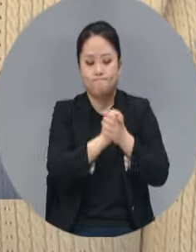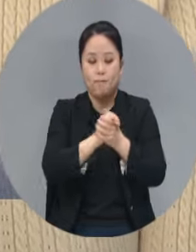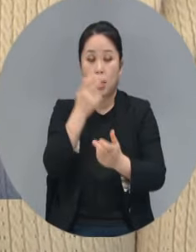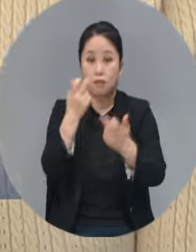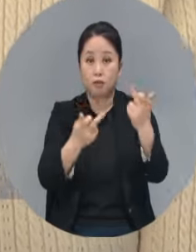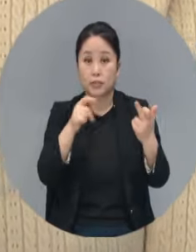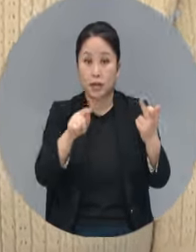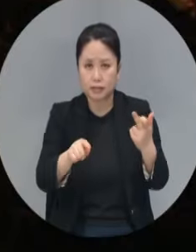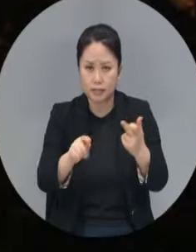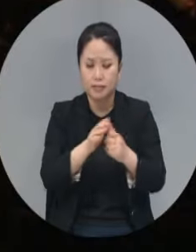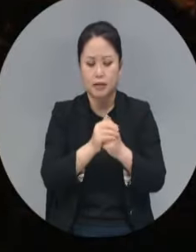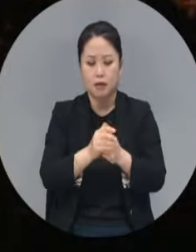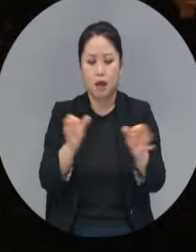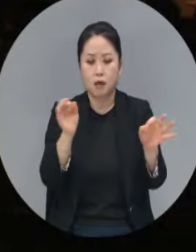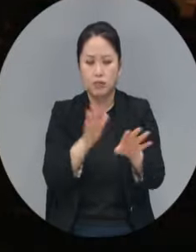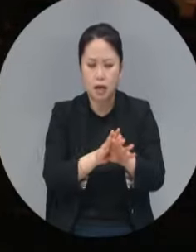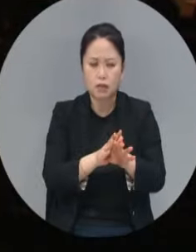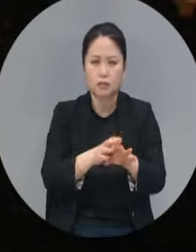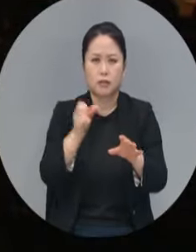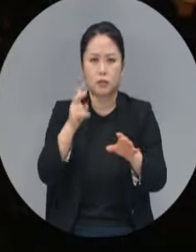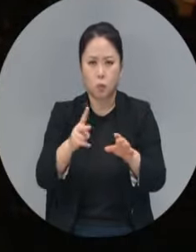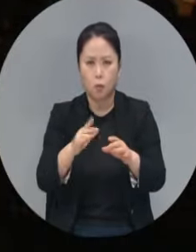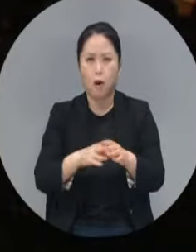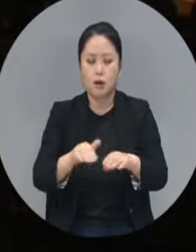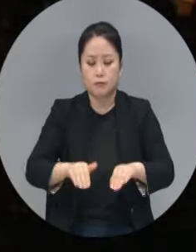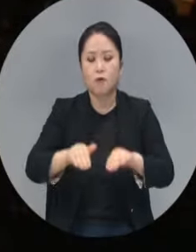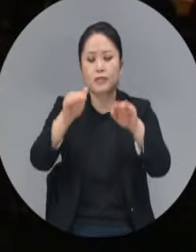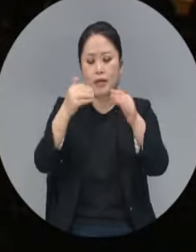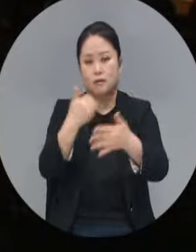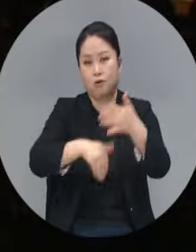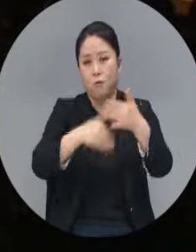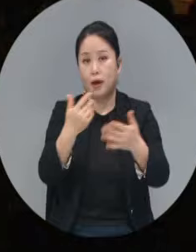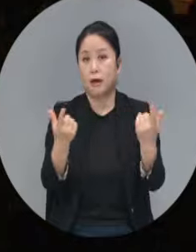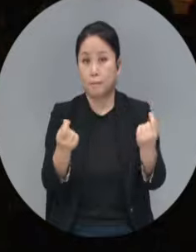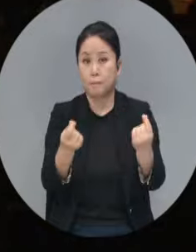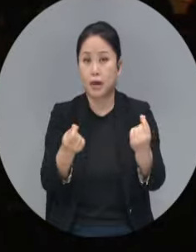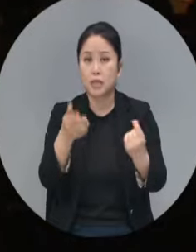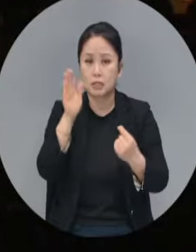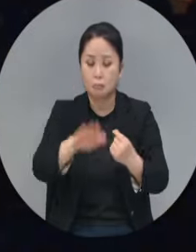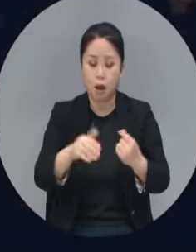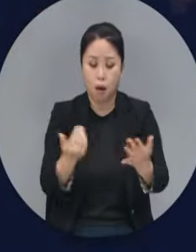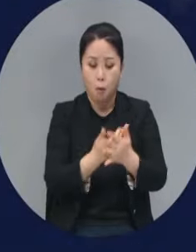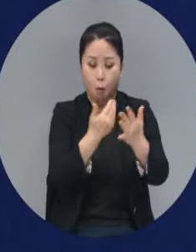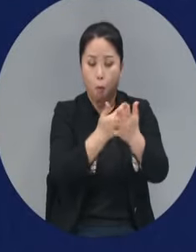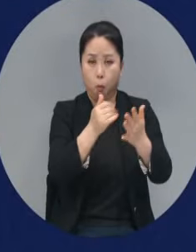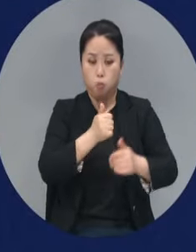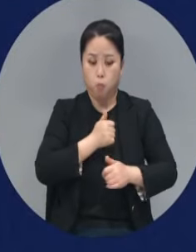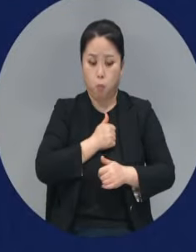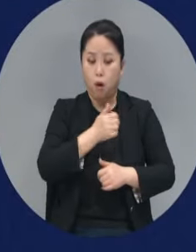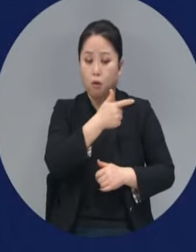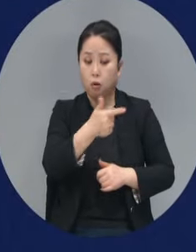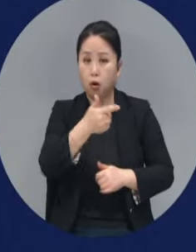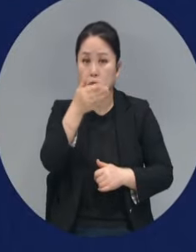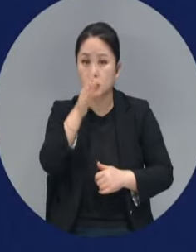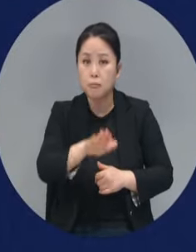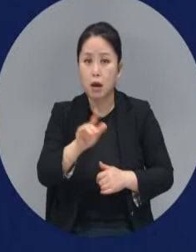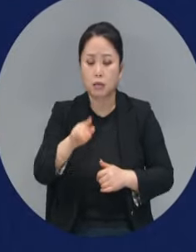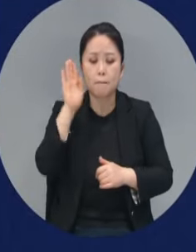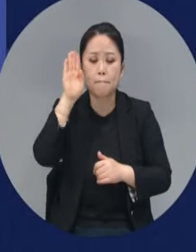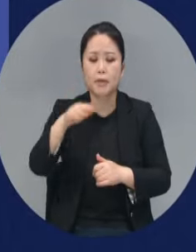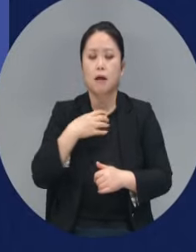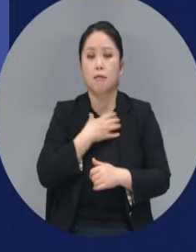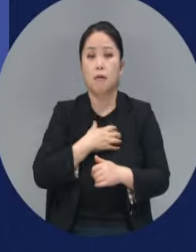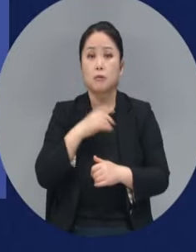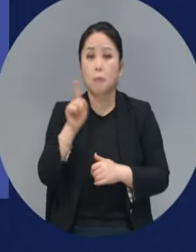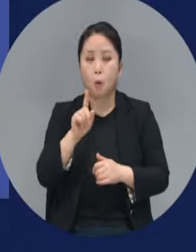할 수 있습니다. 하지만 높아진 위상에도 미래를 걱정해야 합니다. 지난 5년간 지속됐던 국비